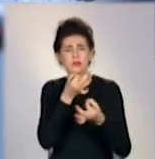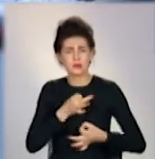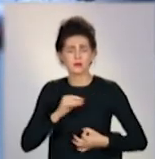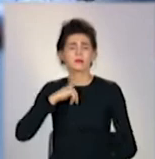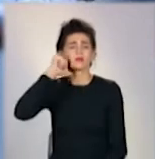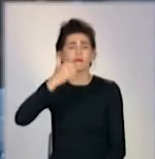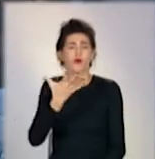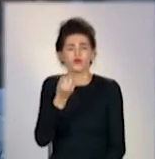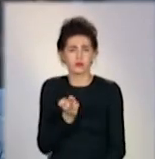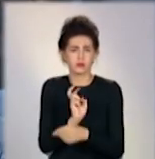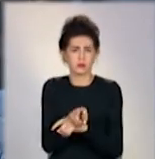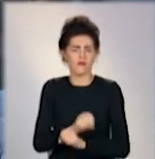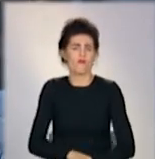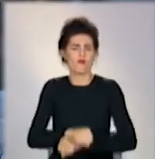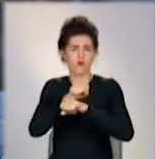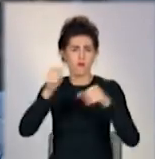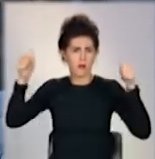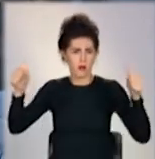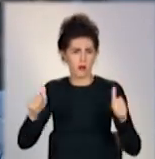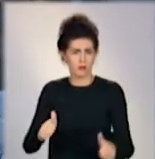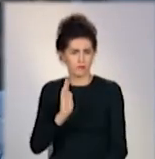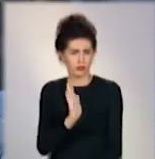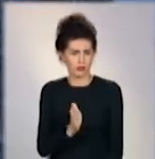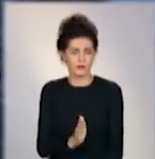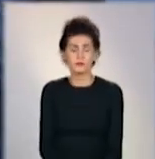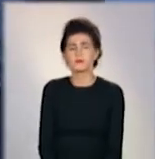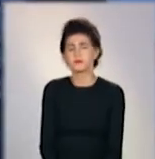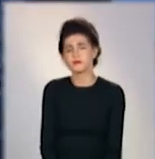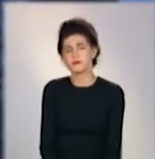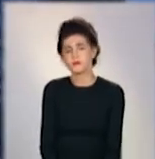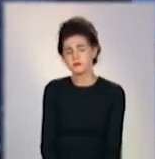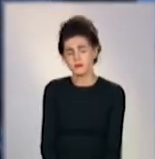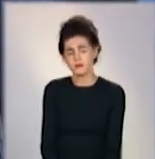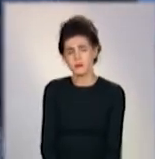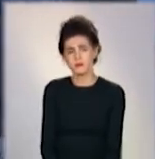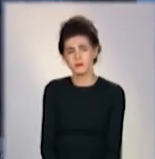стін міської адміністрації. Марія Сергієва, Максим Кривошенко, телеканал «Донбас».